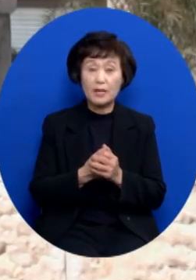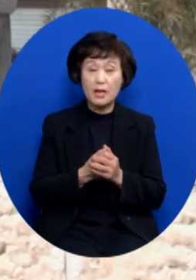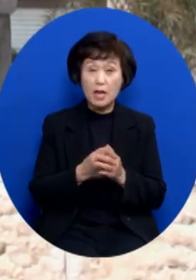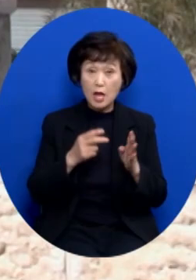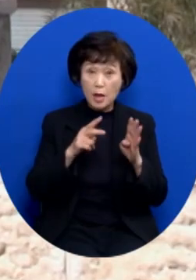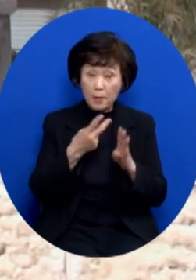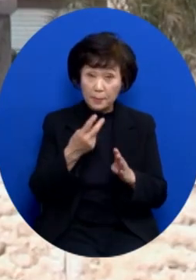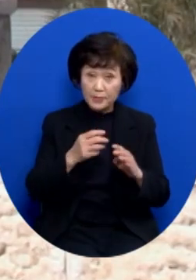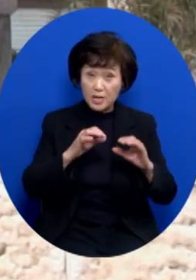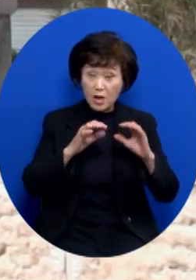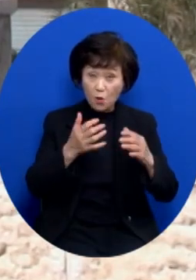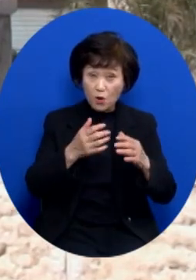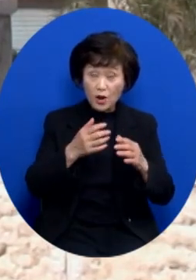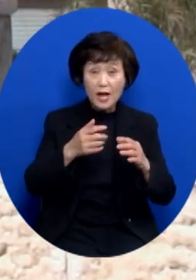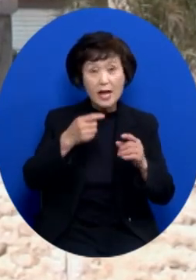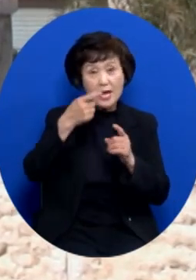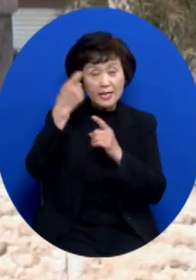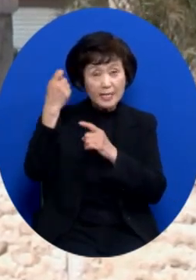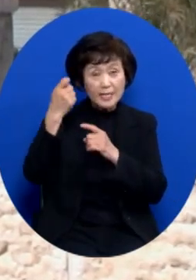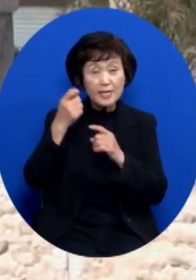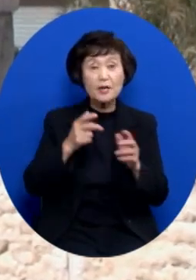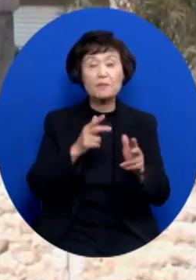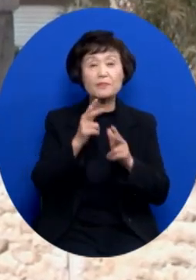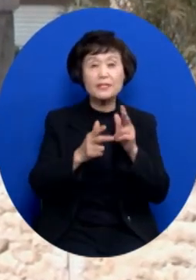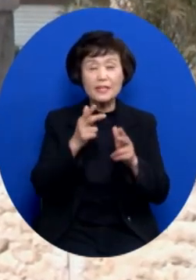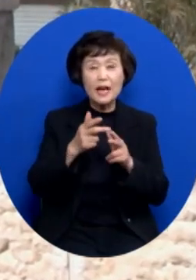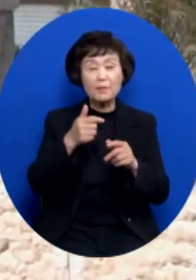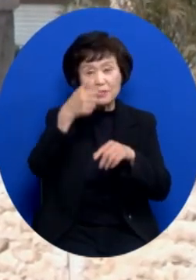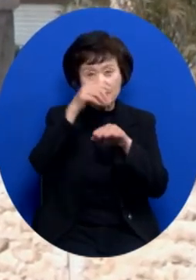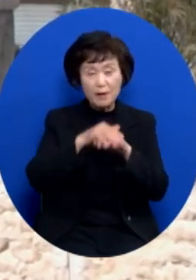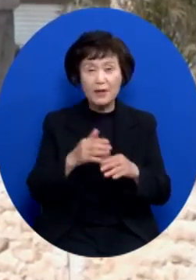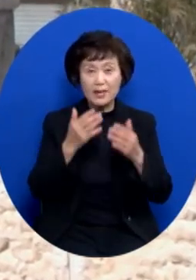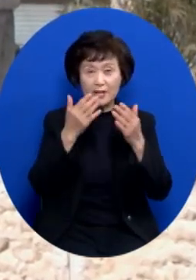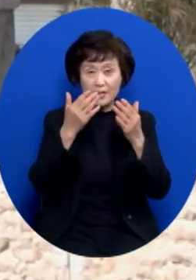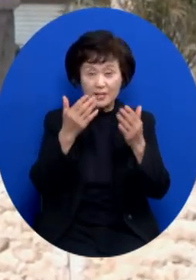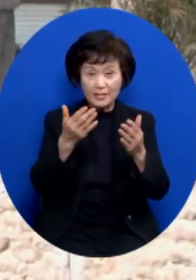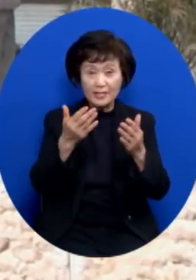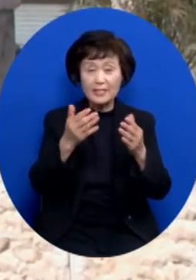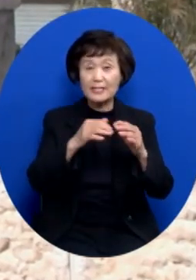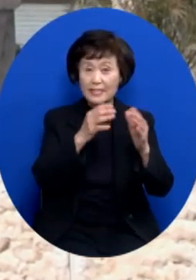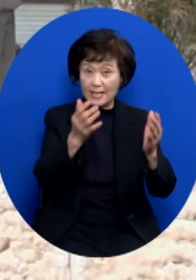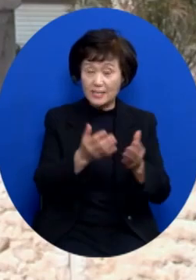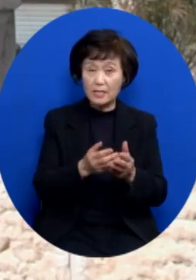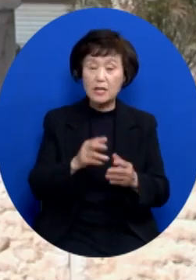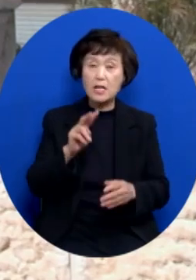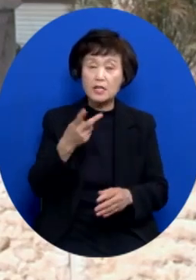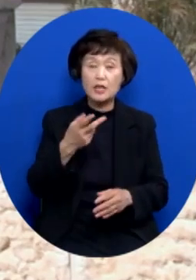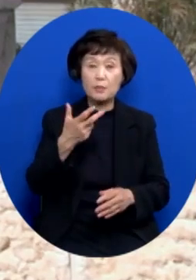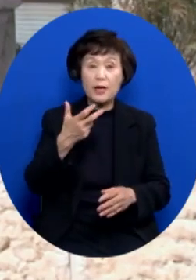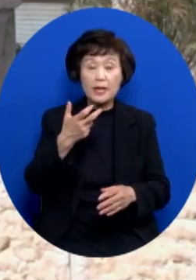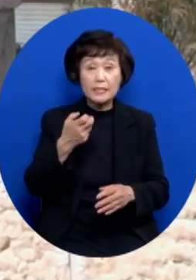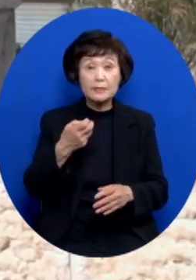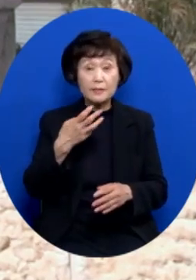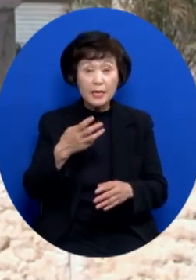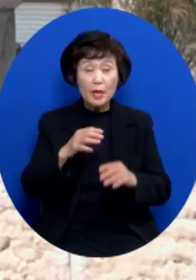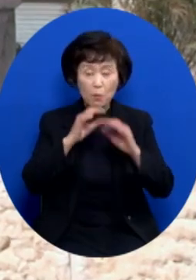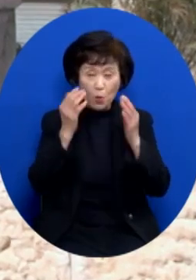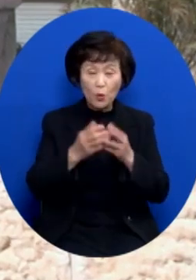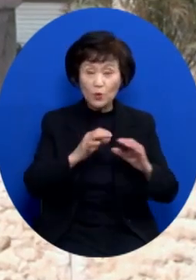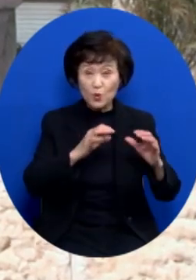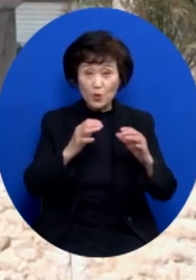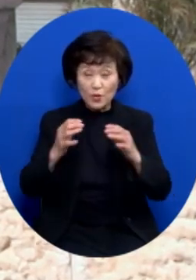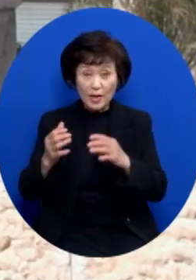200번째 국가사역 기념예배를 드린 AWMJ 선교회는 향후 세계 247개국 모든 나라에